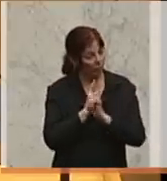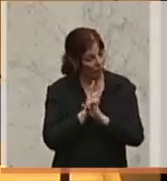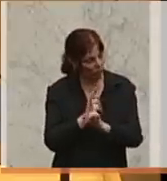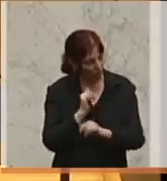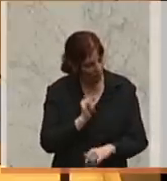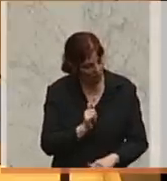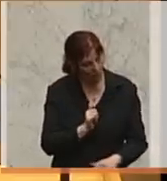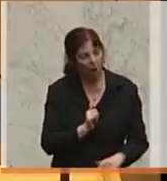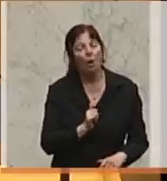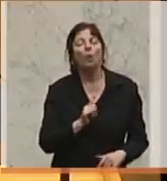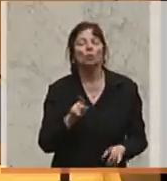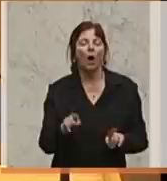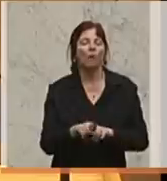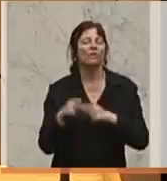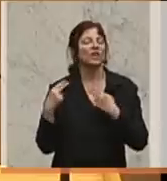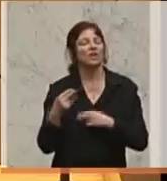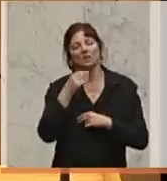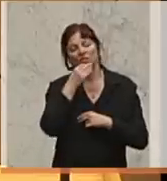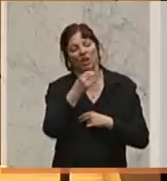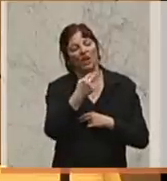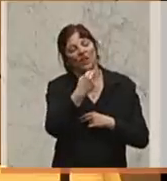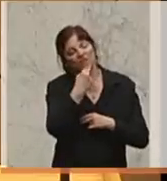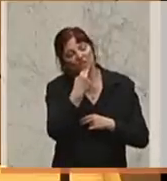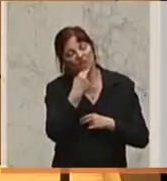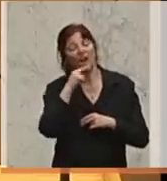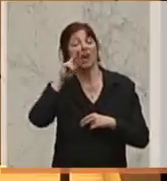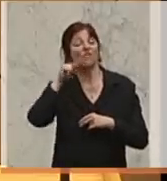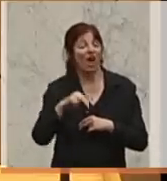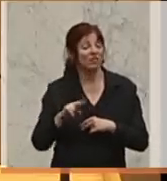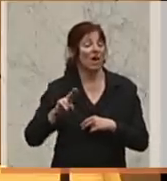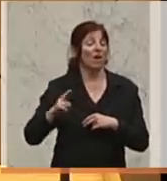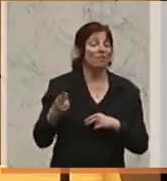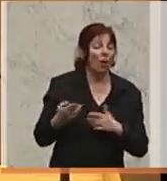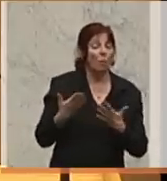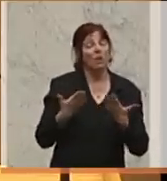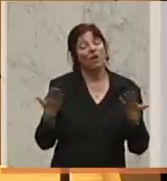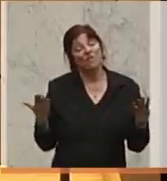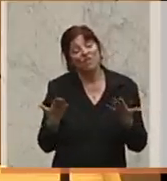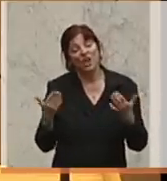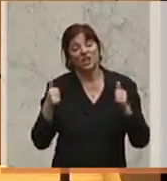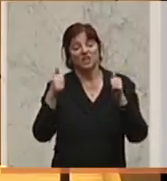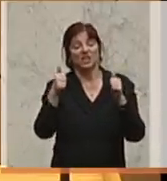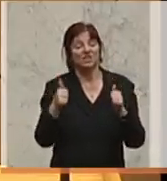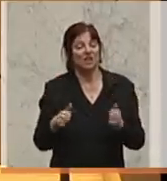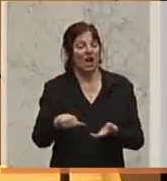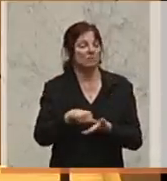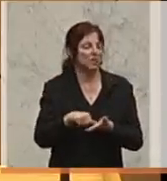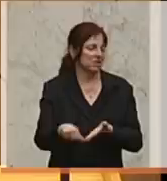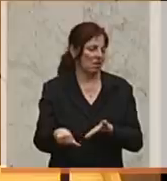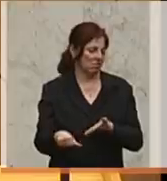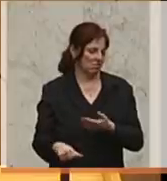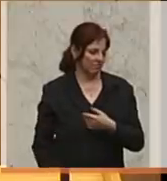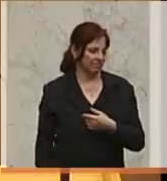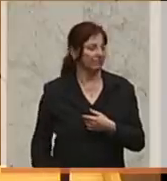die Frage, wer hat wann, warum, welches Inserat finanziert und bezahlt. Das sind die